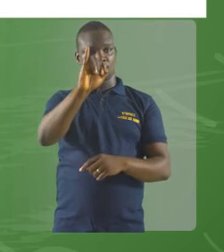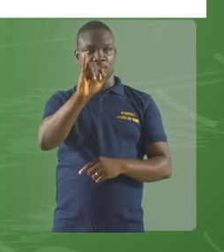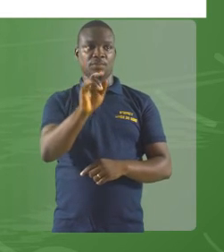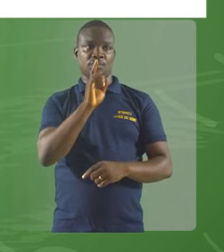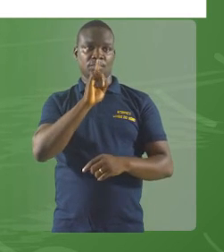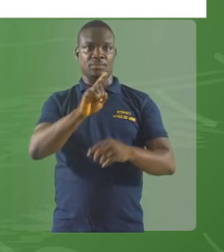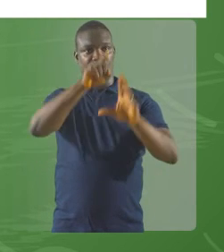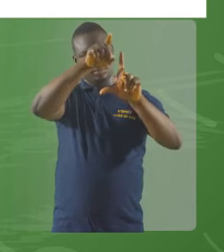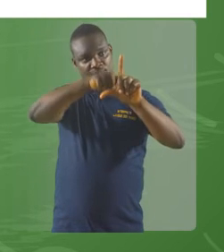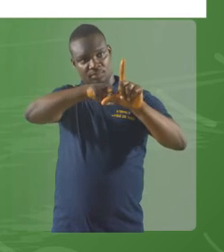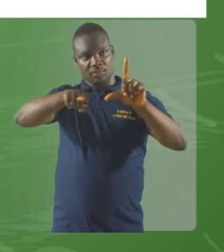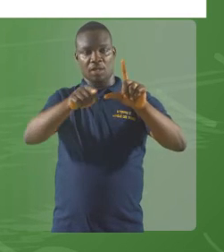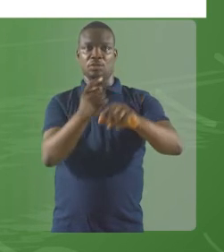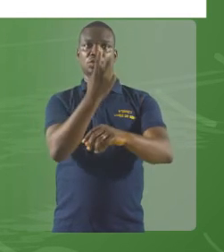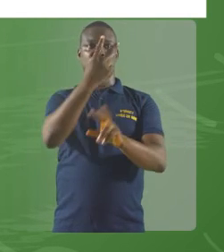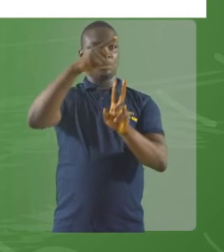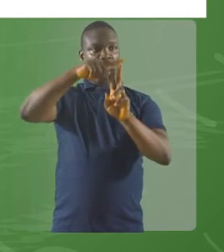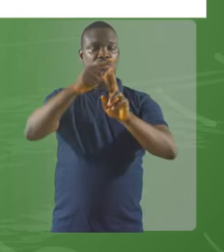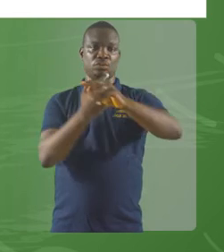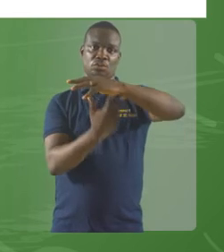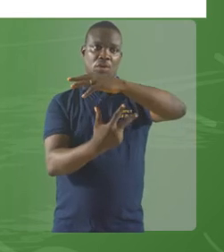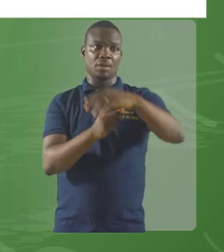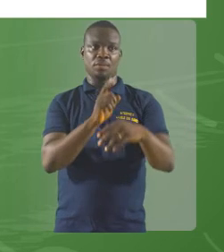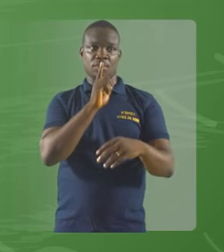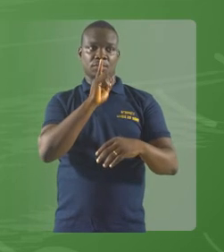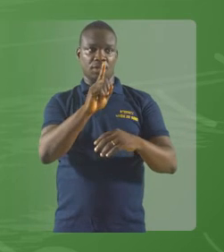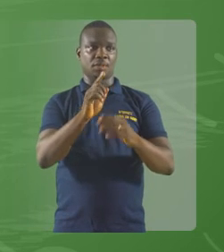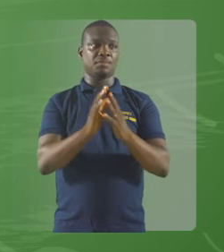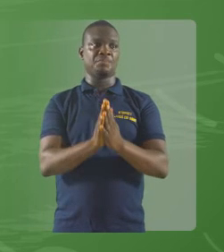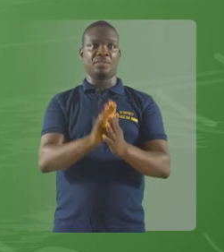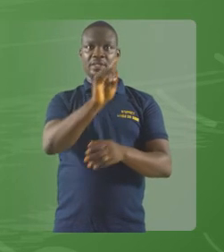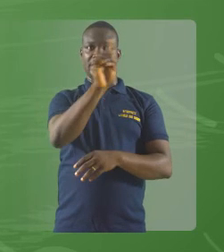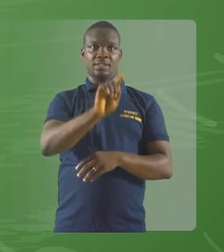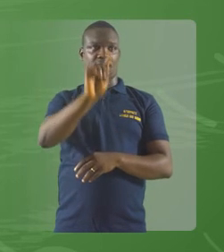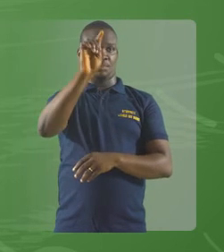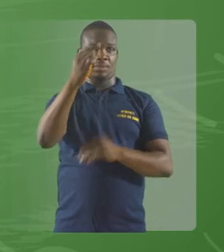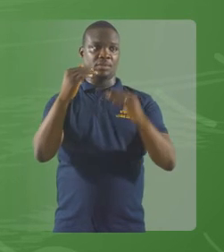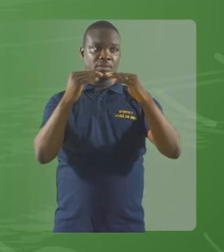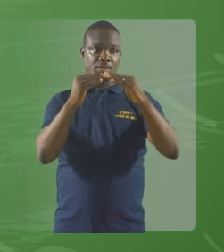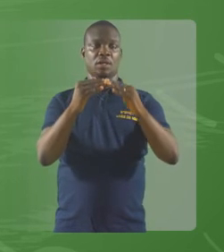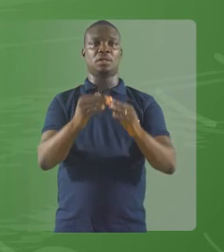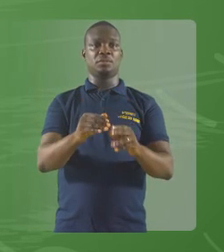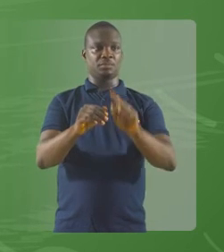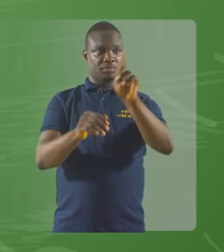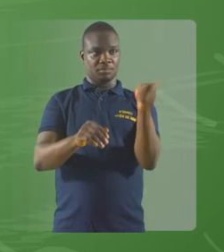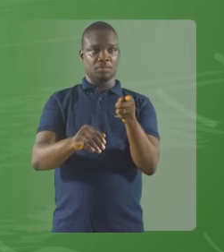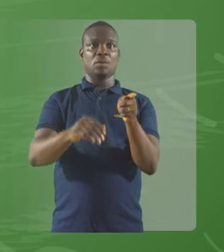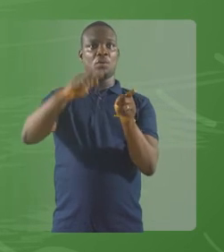d'angle 2pi sur 3 est z' est égal à moins